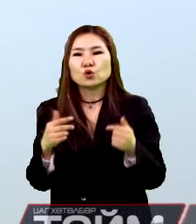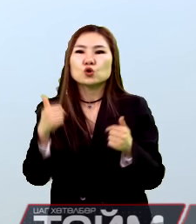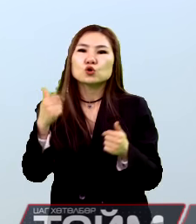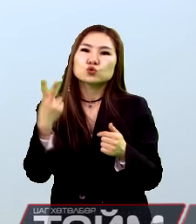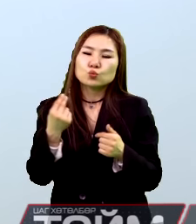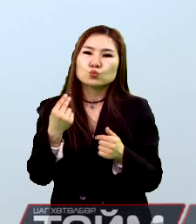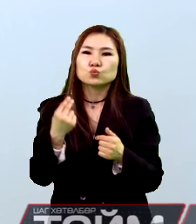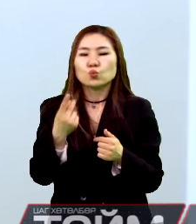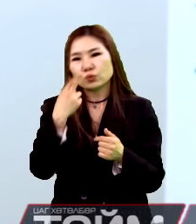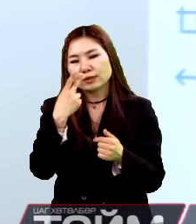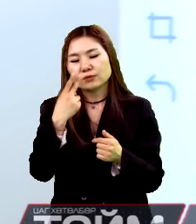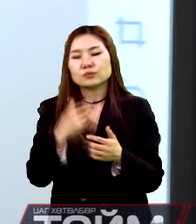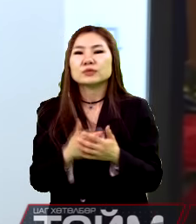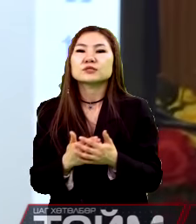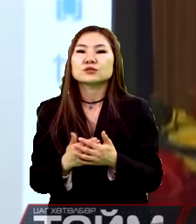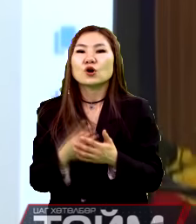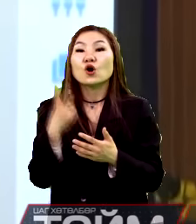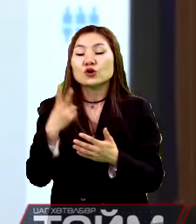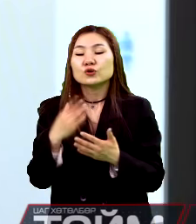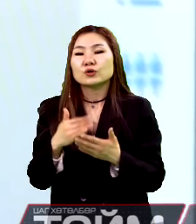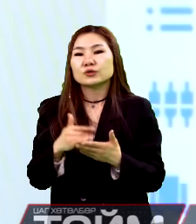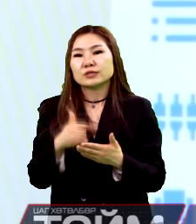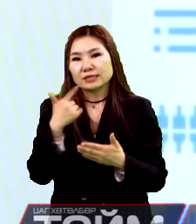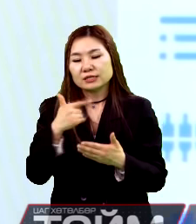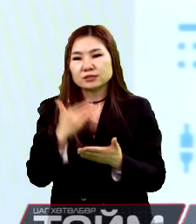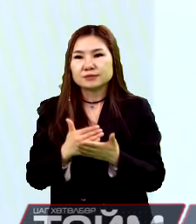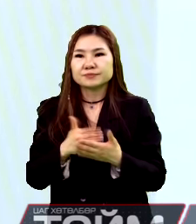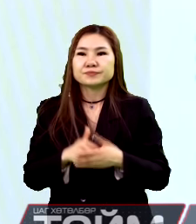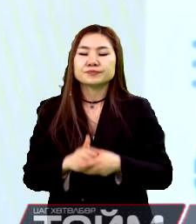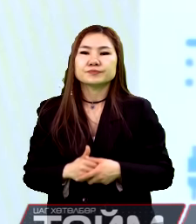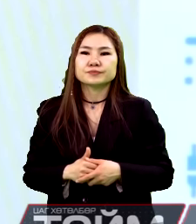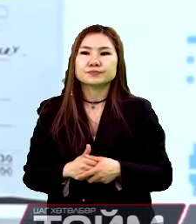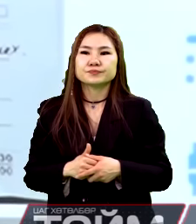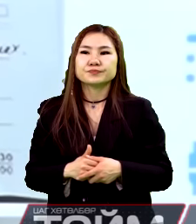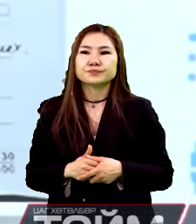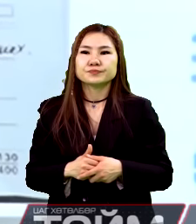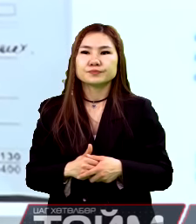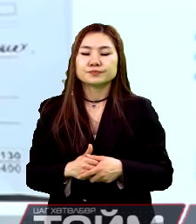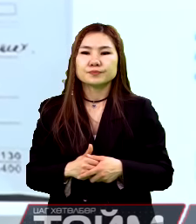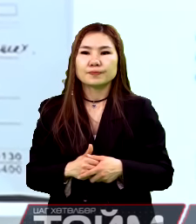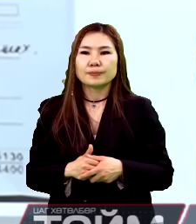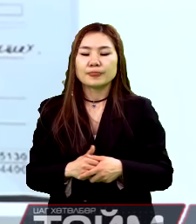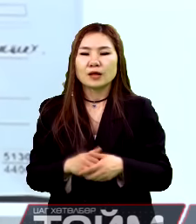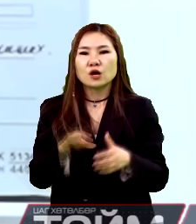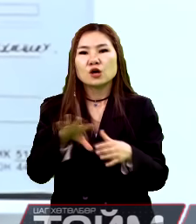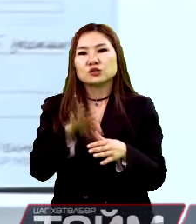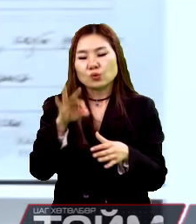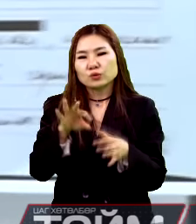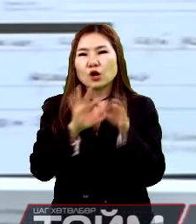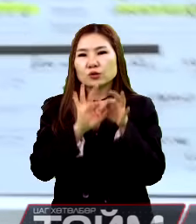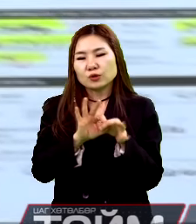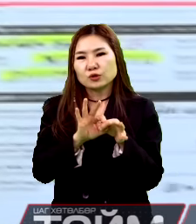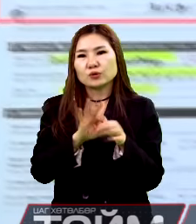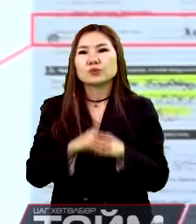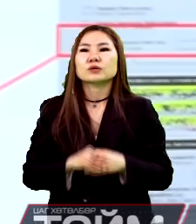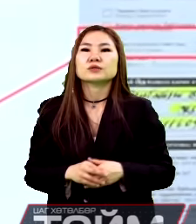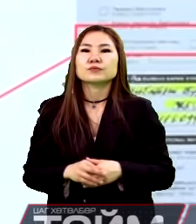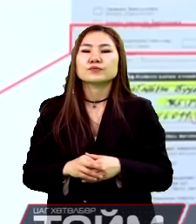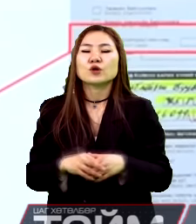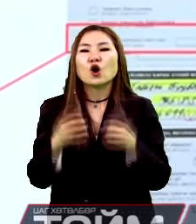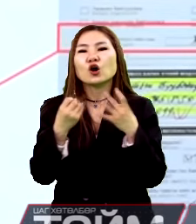ингээд бар харахаар үнэмшлтэй чимш тийм ээ. За эсвэл бол ингээд сонгуул өгцсөн одоо улс төрч юм уу? Сонгуулийн дараа нам гүн болоод алга болох ч юм